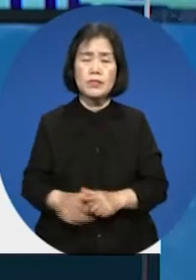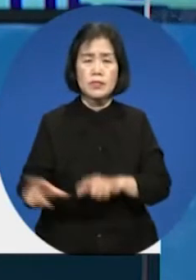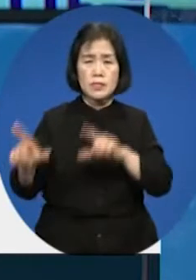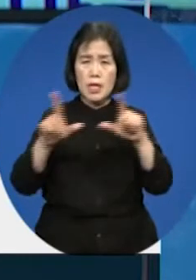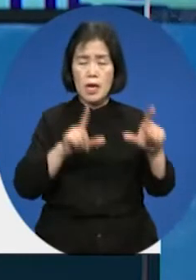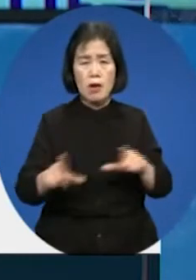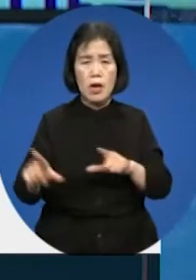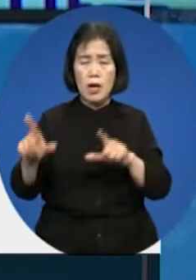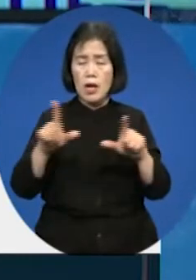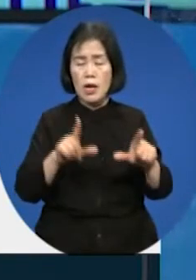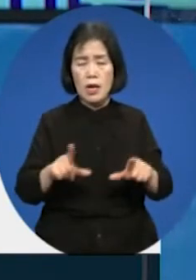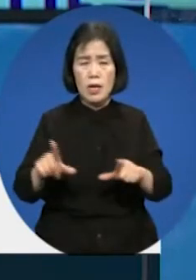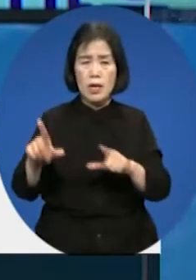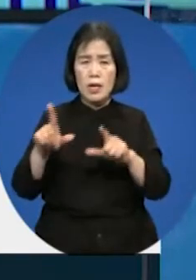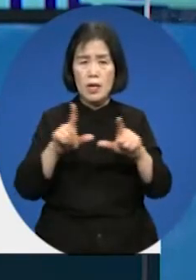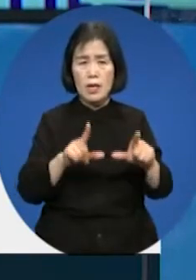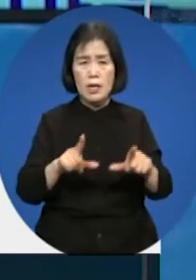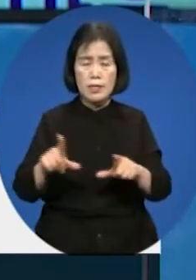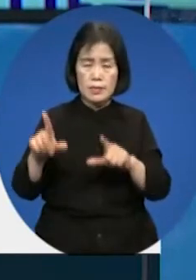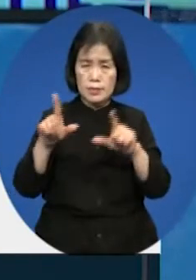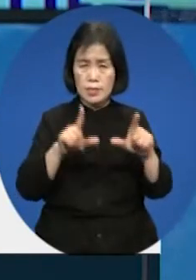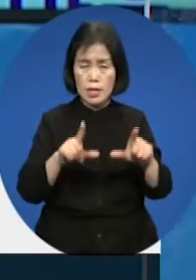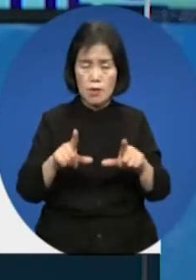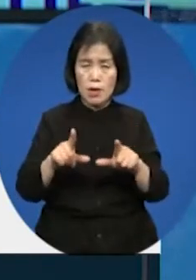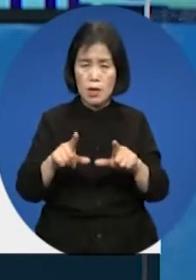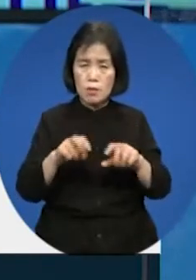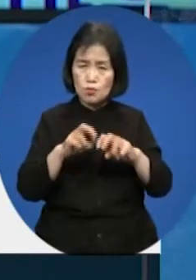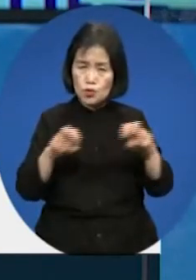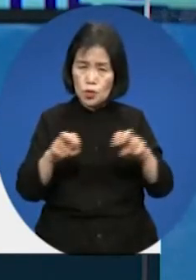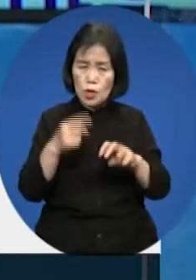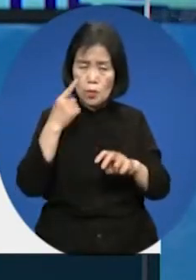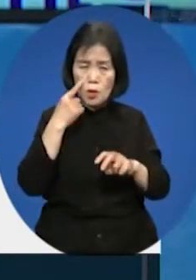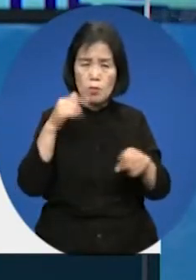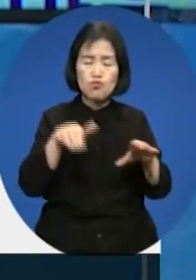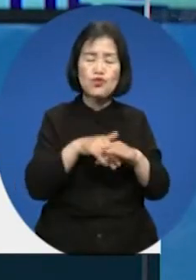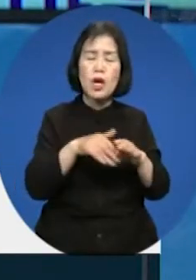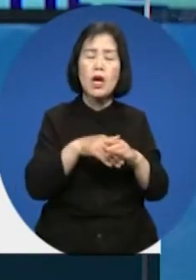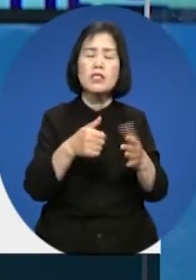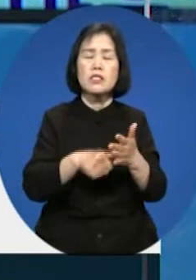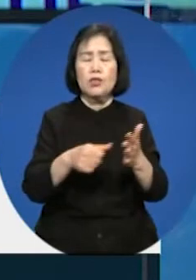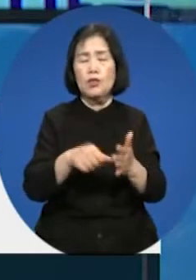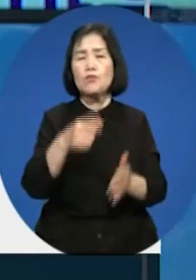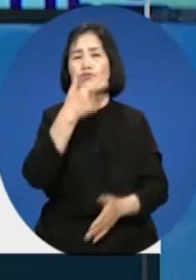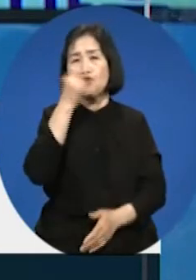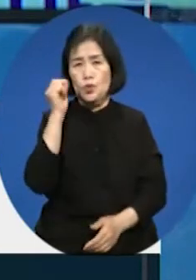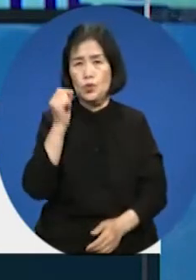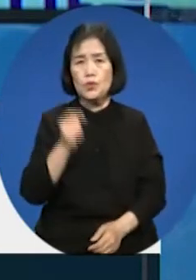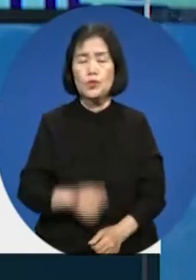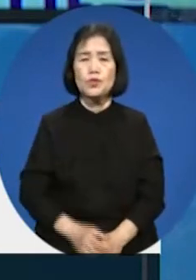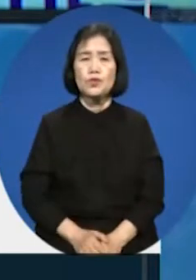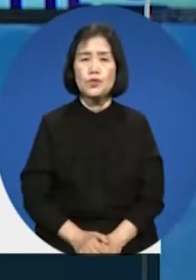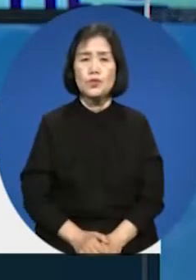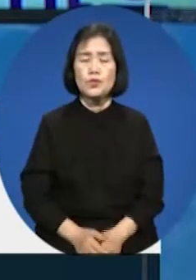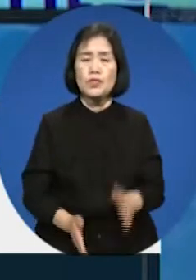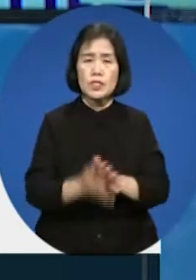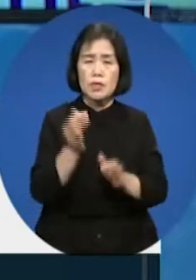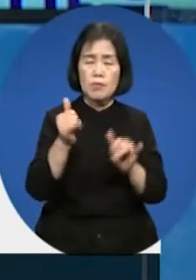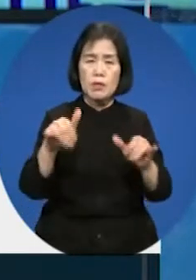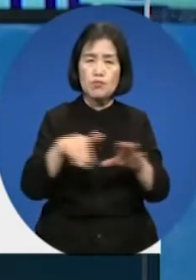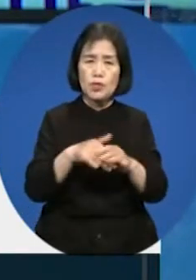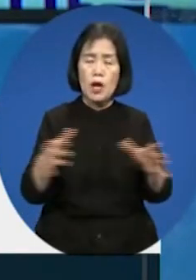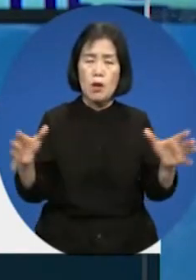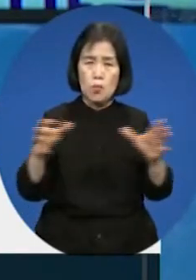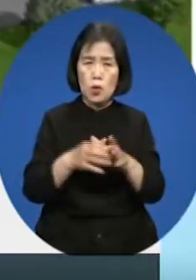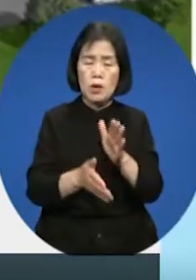SOC 시설에 대한 데이터를 분석을 해봤는데 문화시설이 굉장히 부족합니다. 그래서 그런